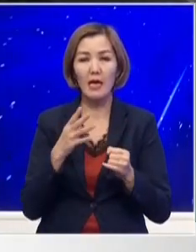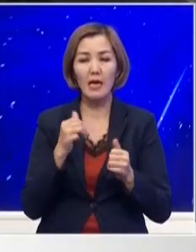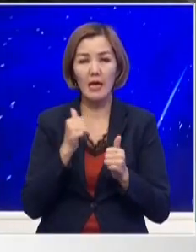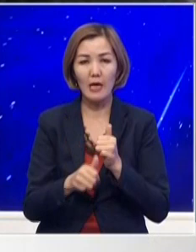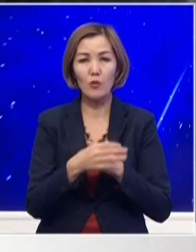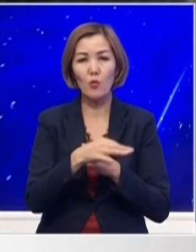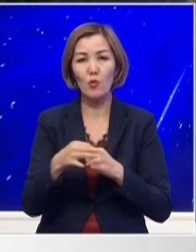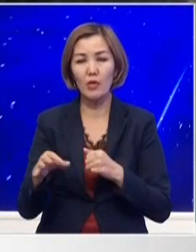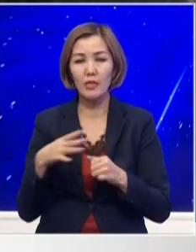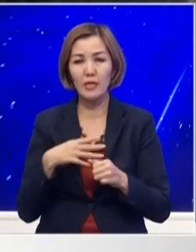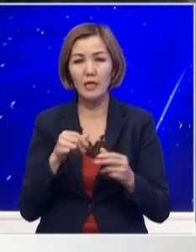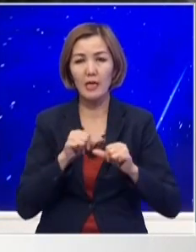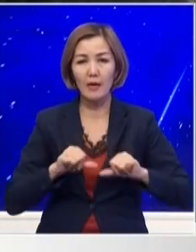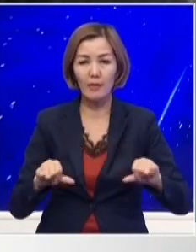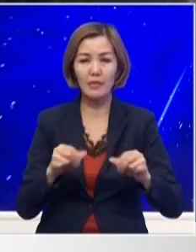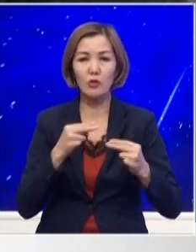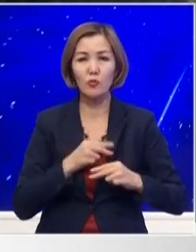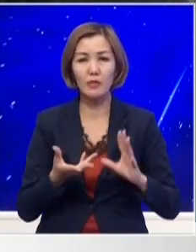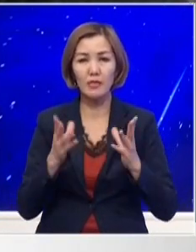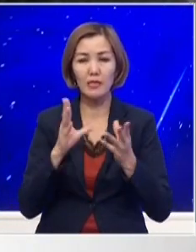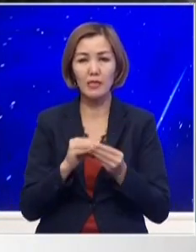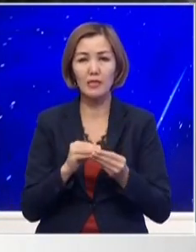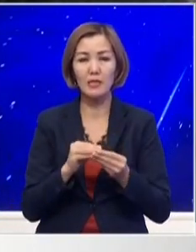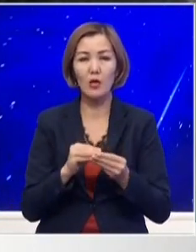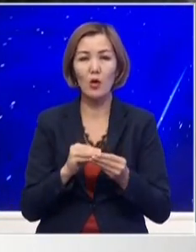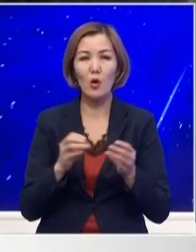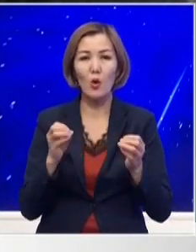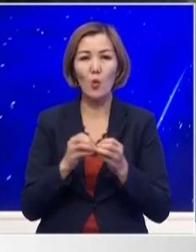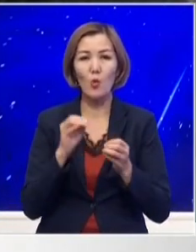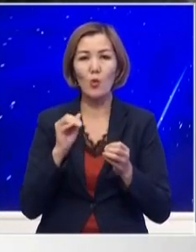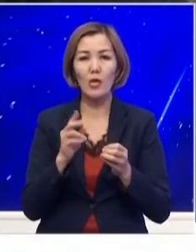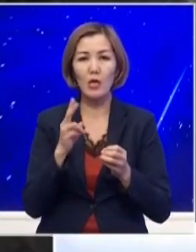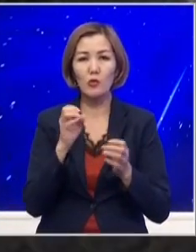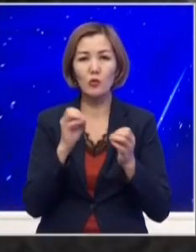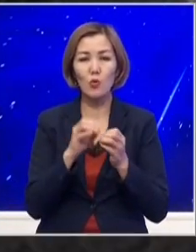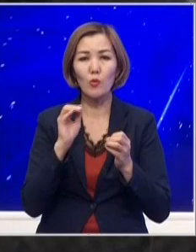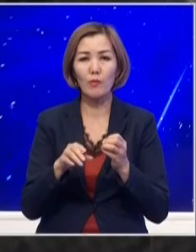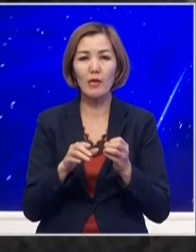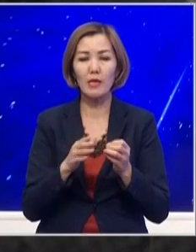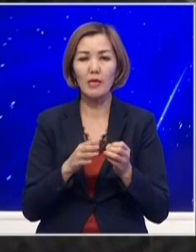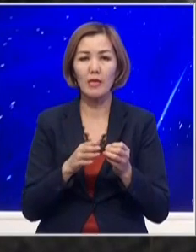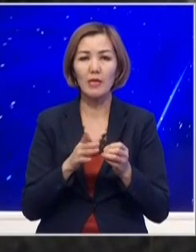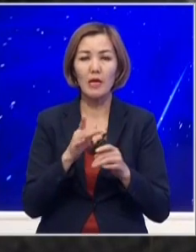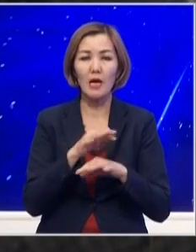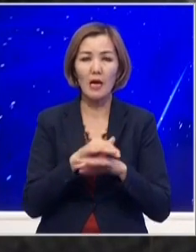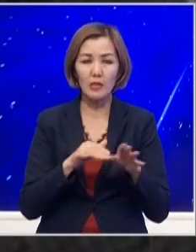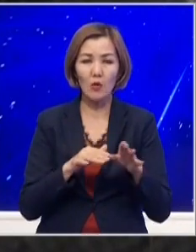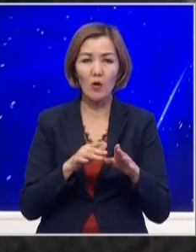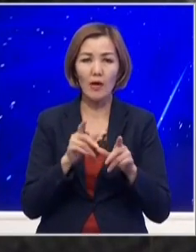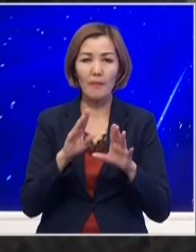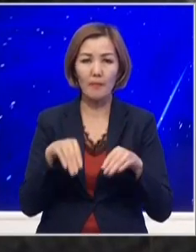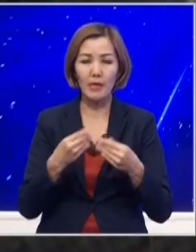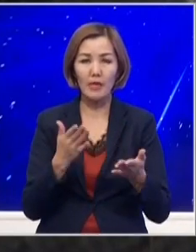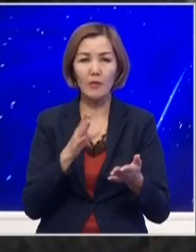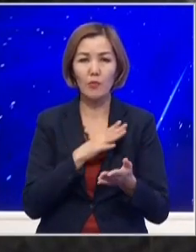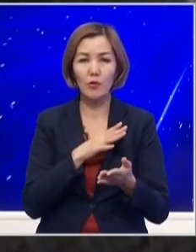жұмысының негізінде қазіргі таңда 210 мың саяси қуғын-сүргін құрбанының есімдері ақтауға беріліп отыр.